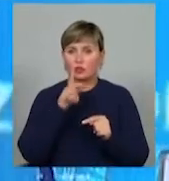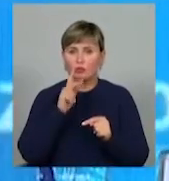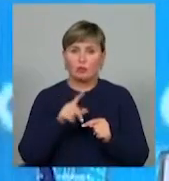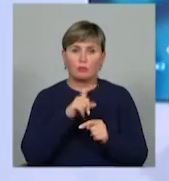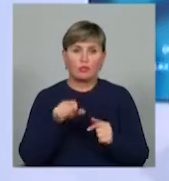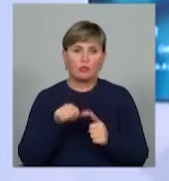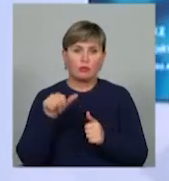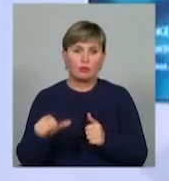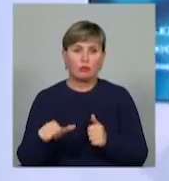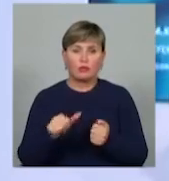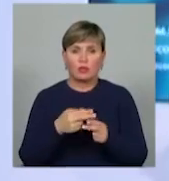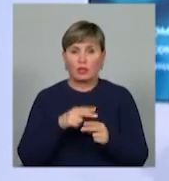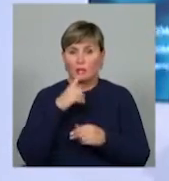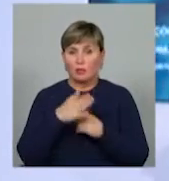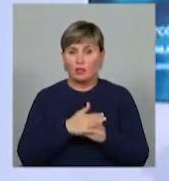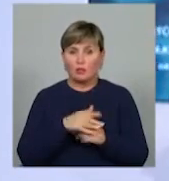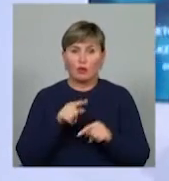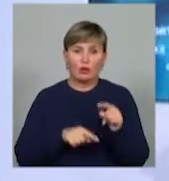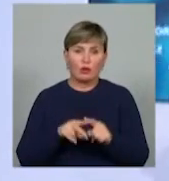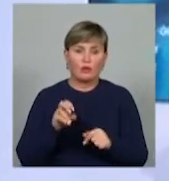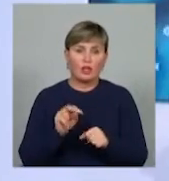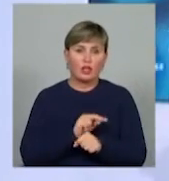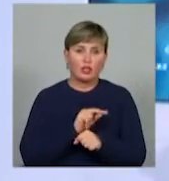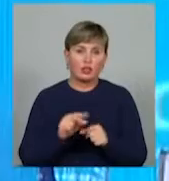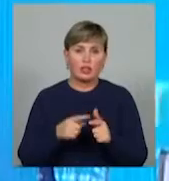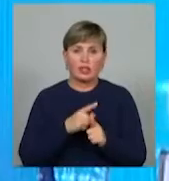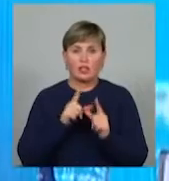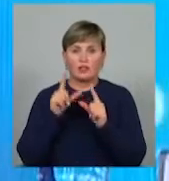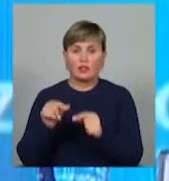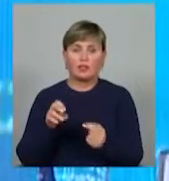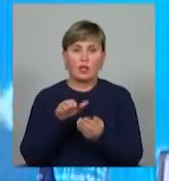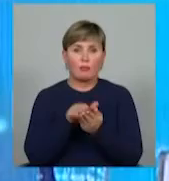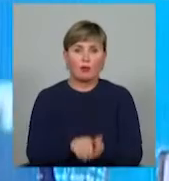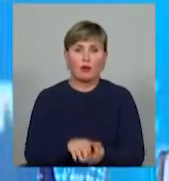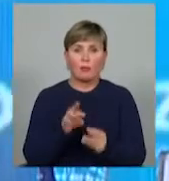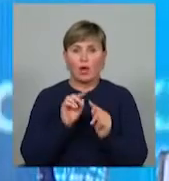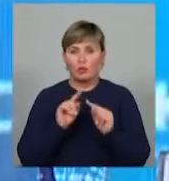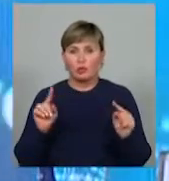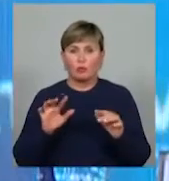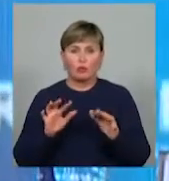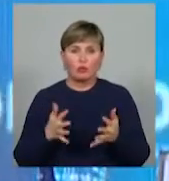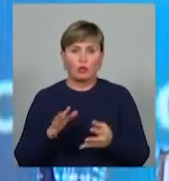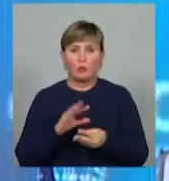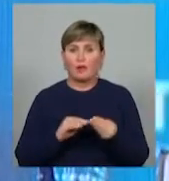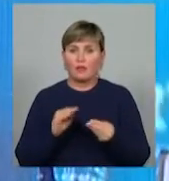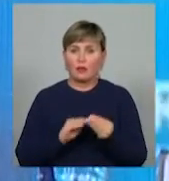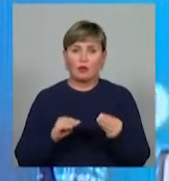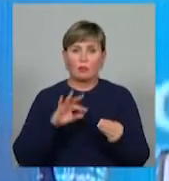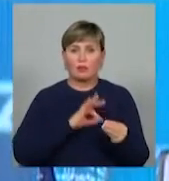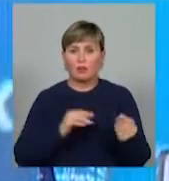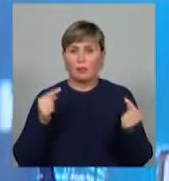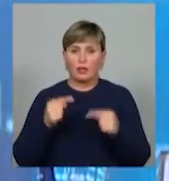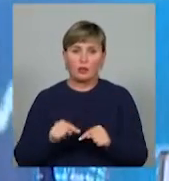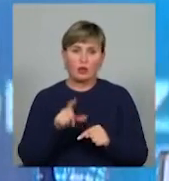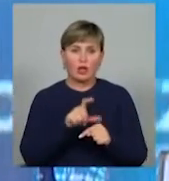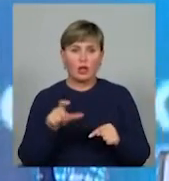исключением сопровождения близкого родственника на лечение или выезд на похороны то есть по особым случаям повторно применить банкротства